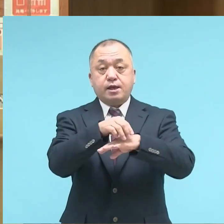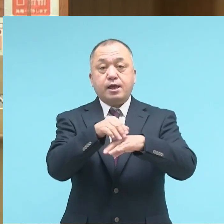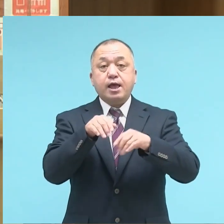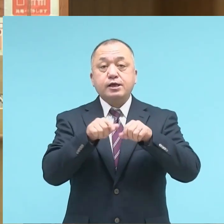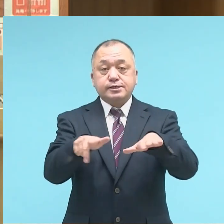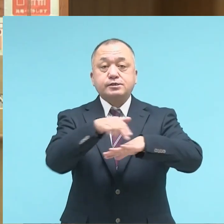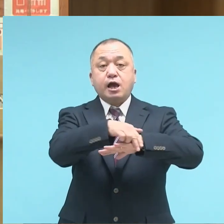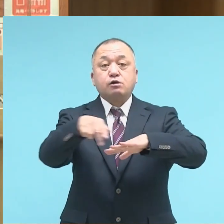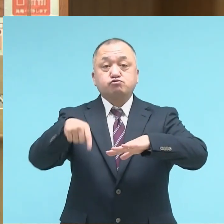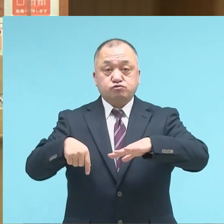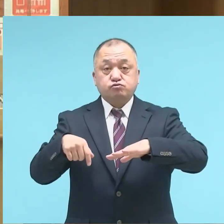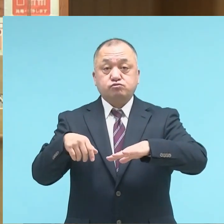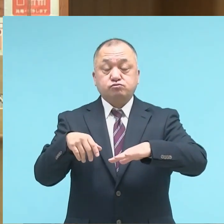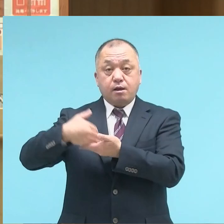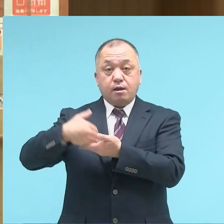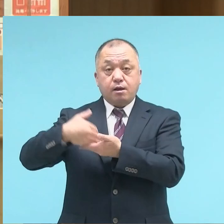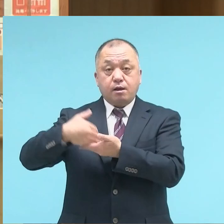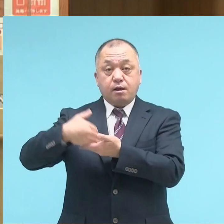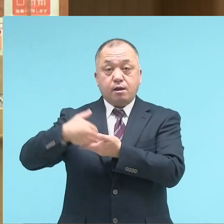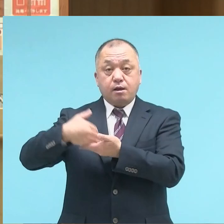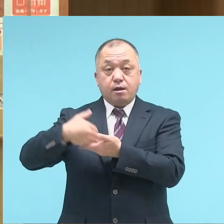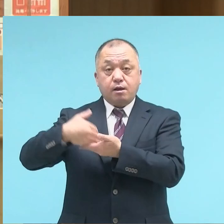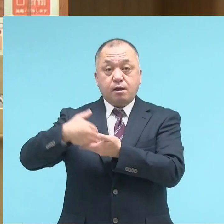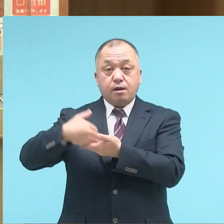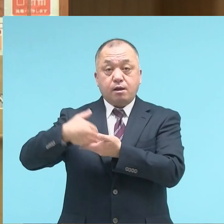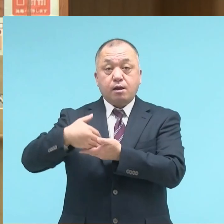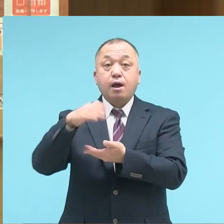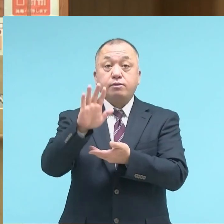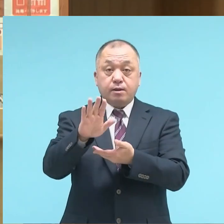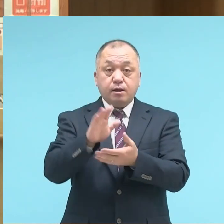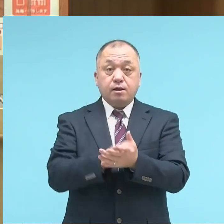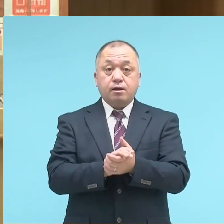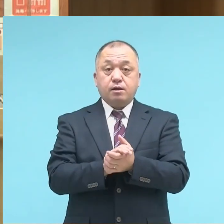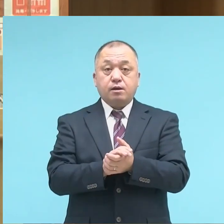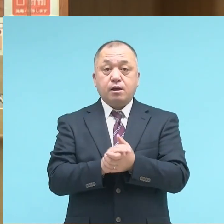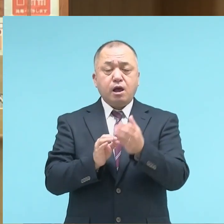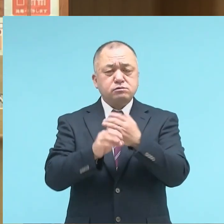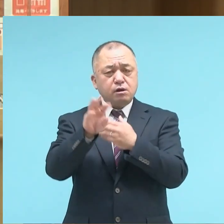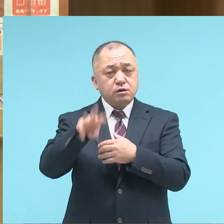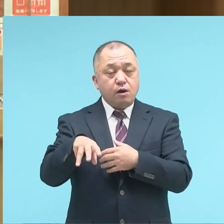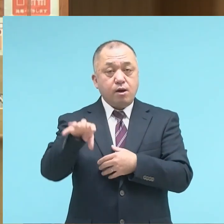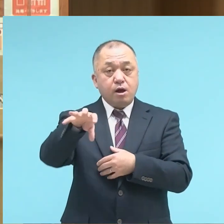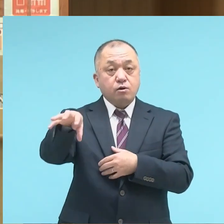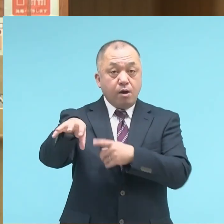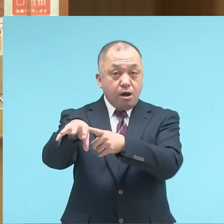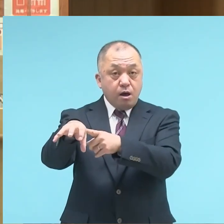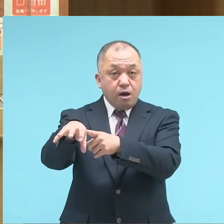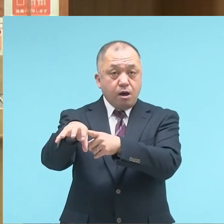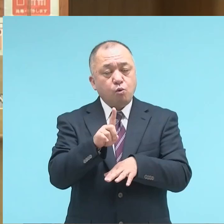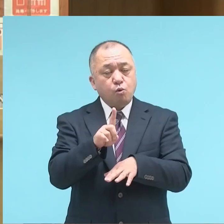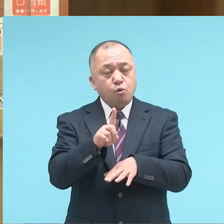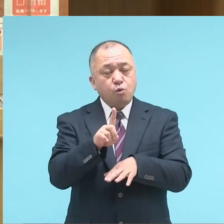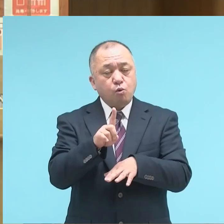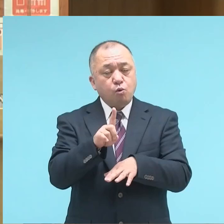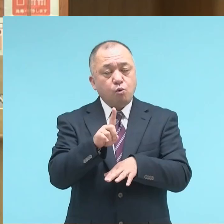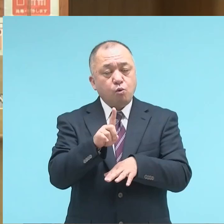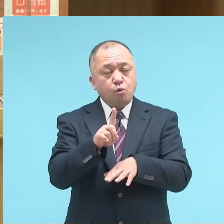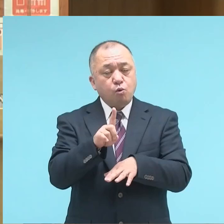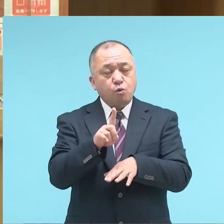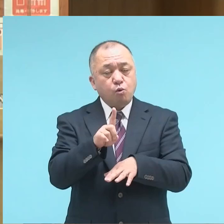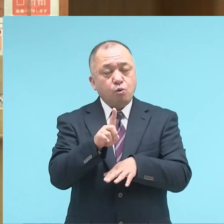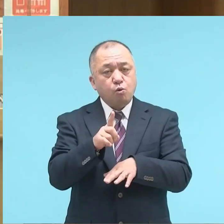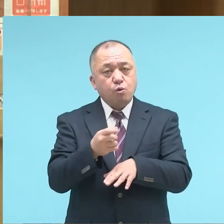のでというお話だったんですが、特にその旭川についてですね、GoTo トラベルというのはどうあるべきだというふうに